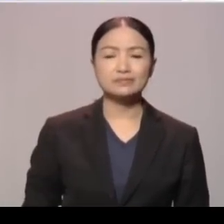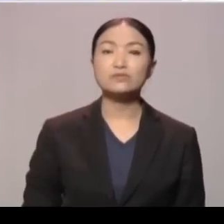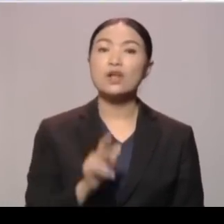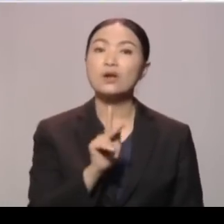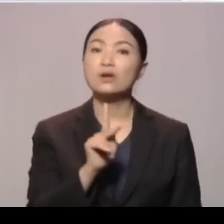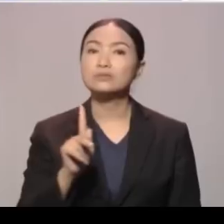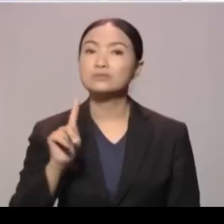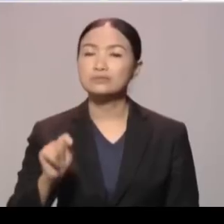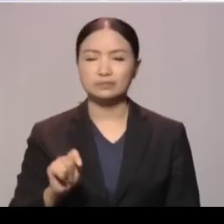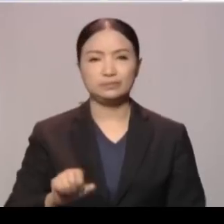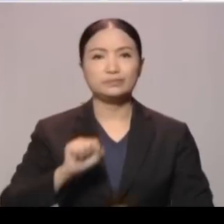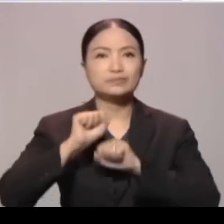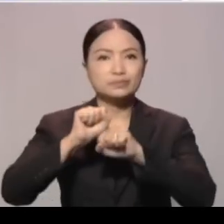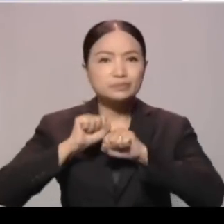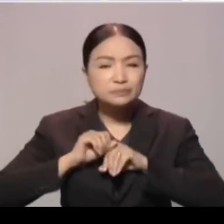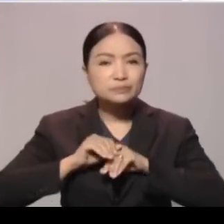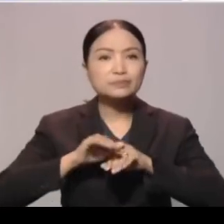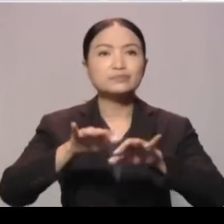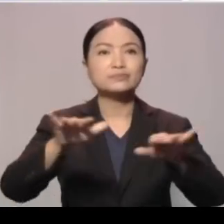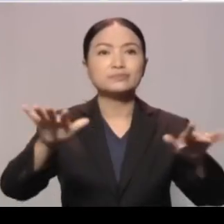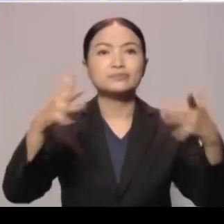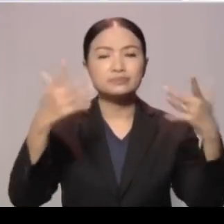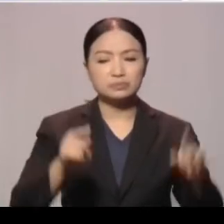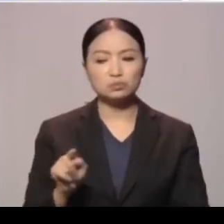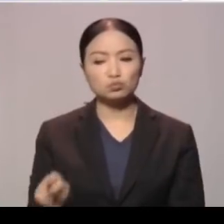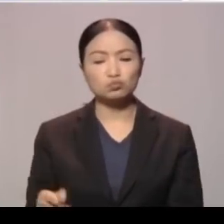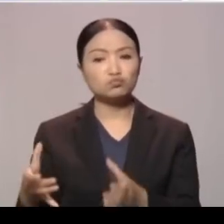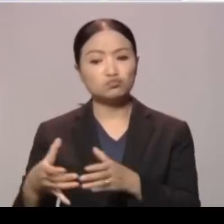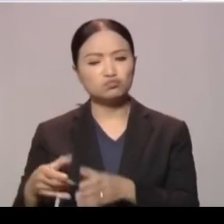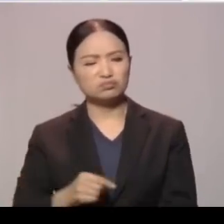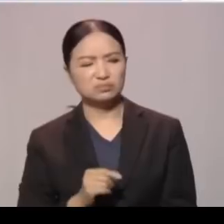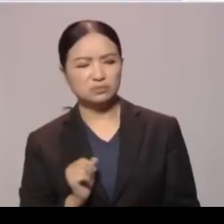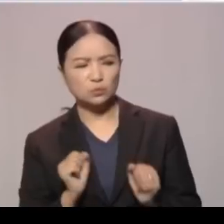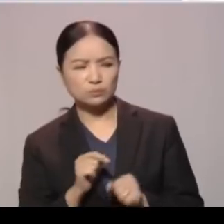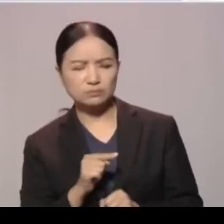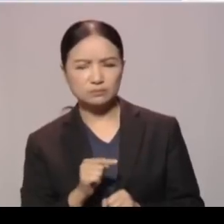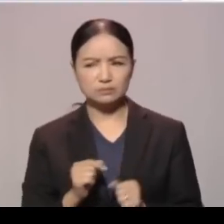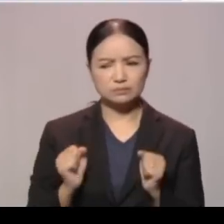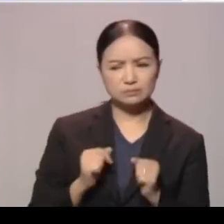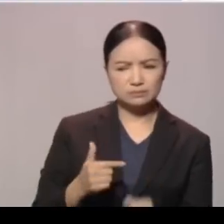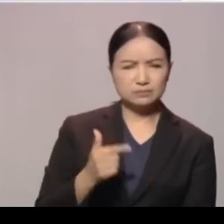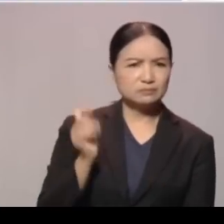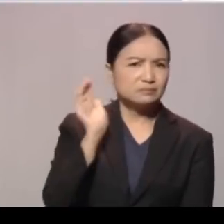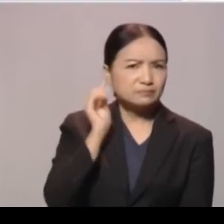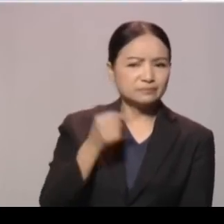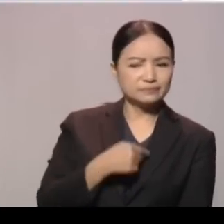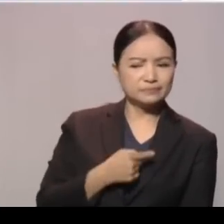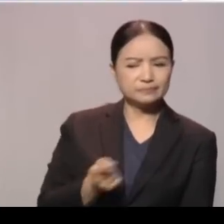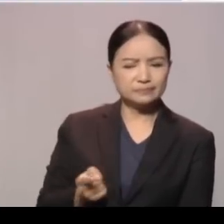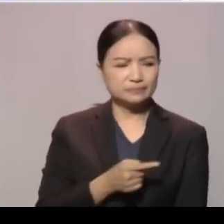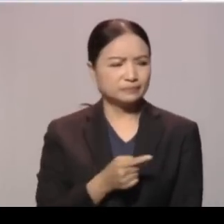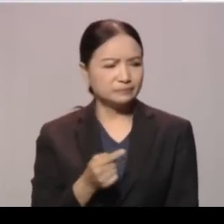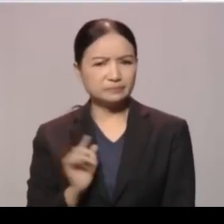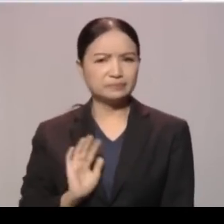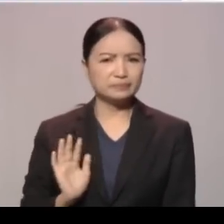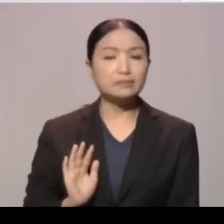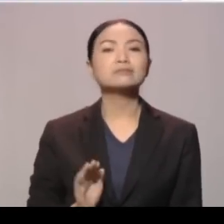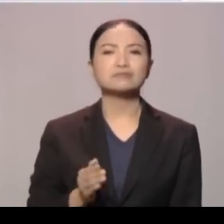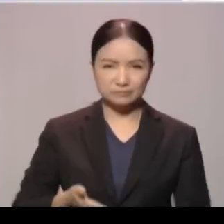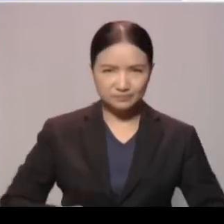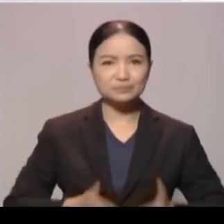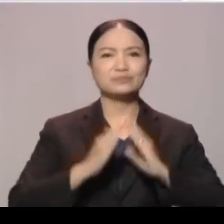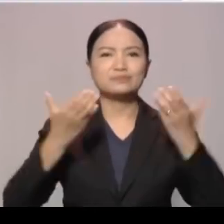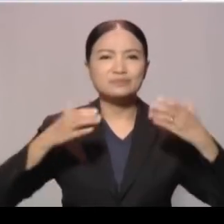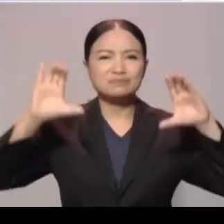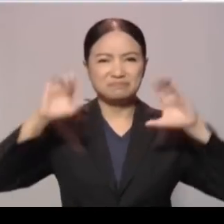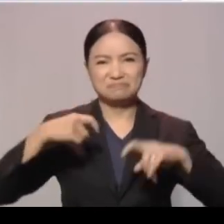ประกาศผลเสร็จแล้วถ้ายังมีนะครับความหวาดระแวงกันแบบนี้โอกาสในการจัดตั้งรัฐบาลมันก็จะยากขึ้นเนื่องจากนะ